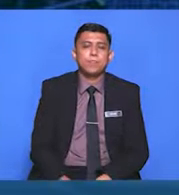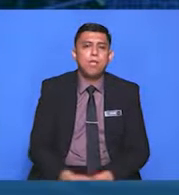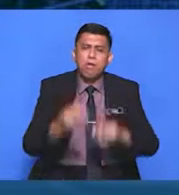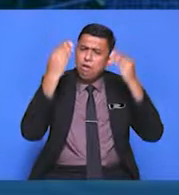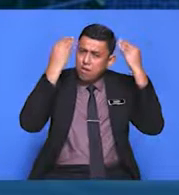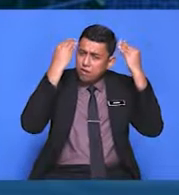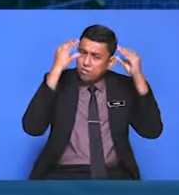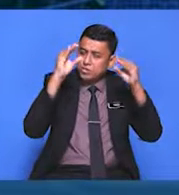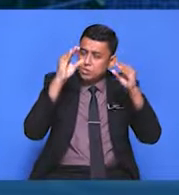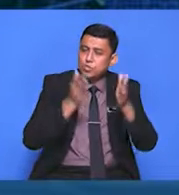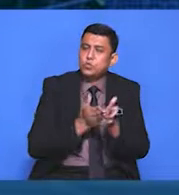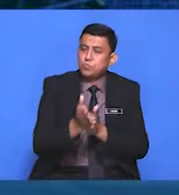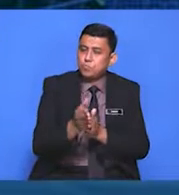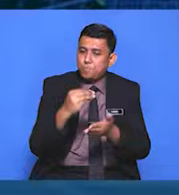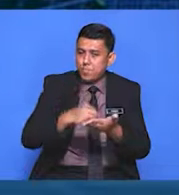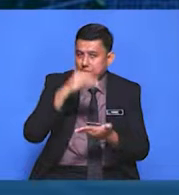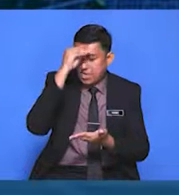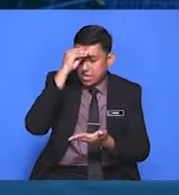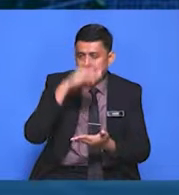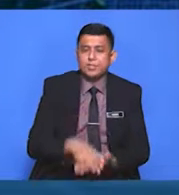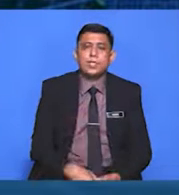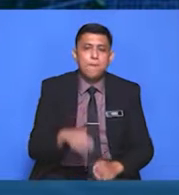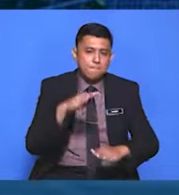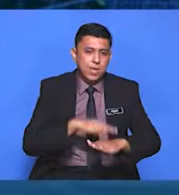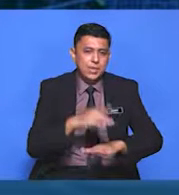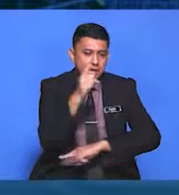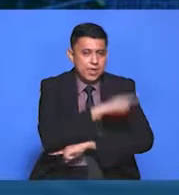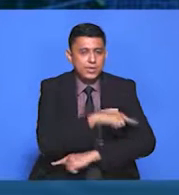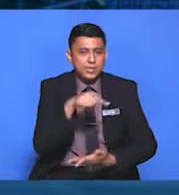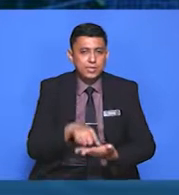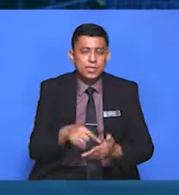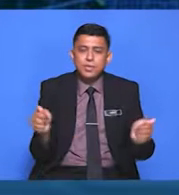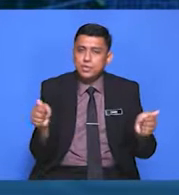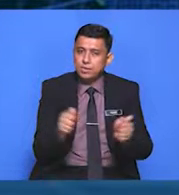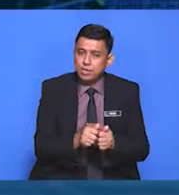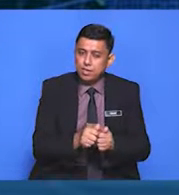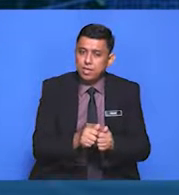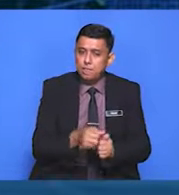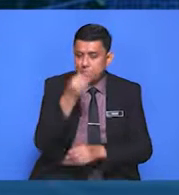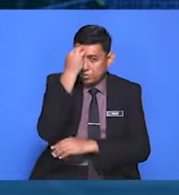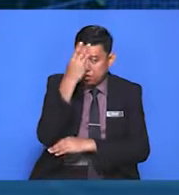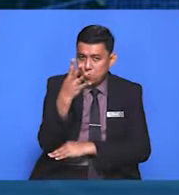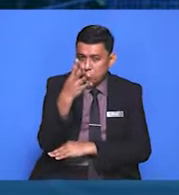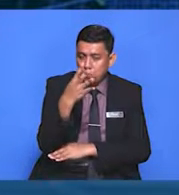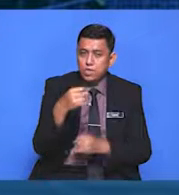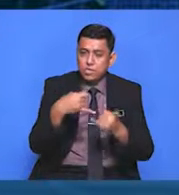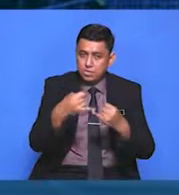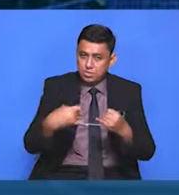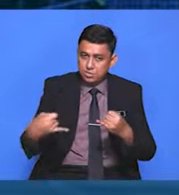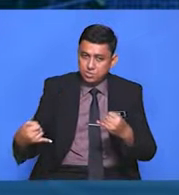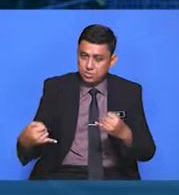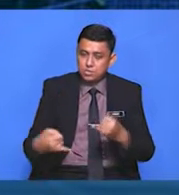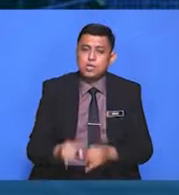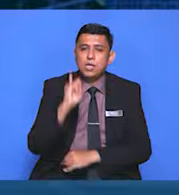Cikgu akan meneruskan pembelajaran kita pada hari ini dengan menerangkan